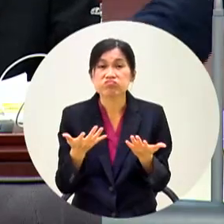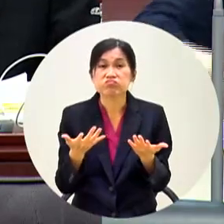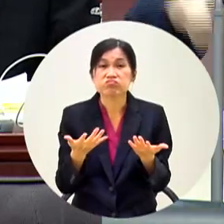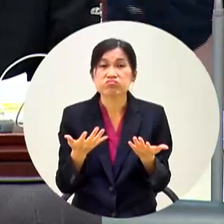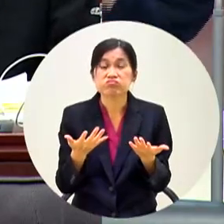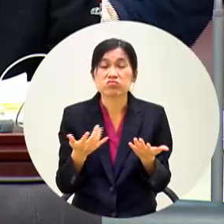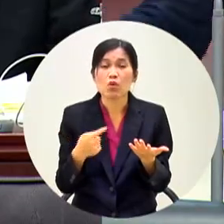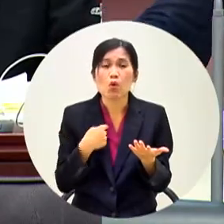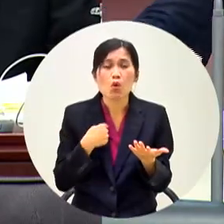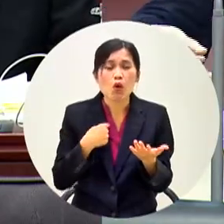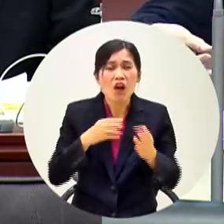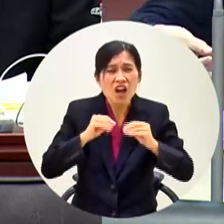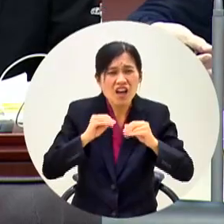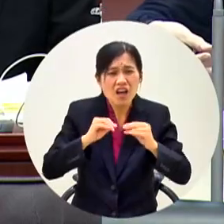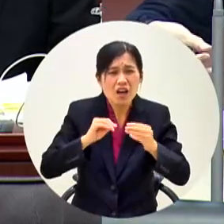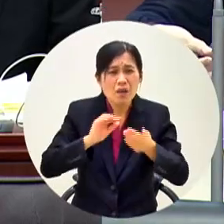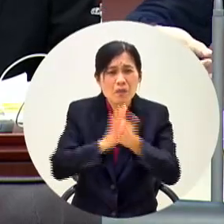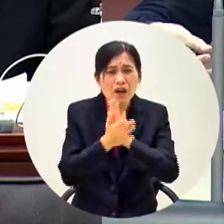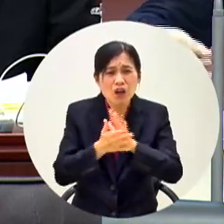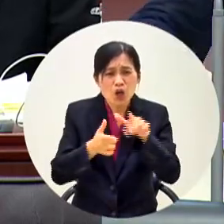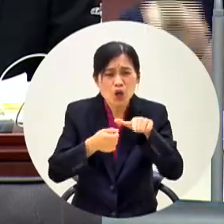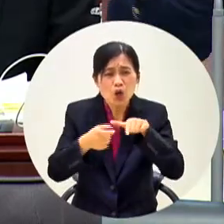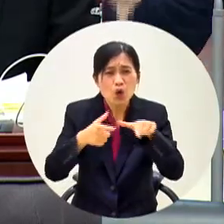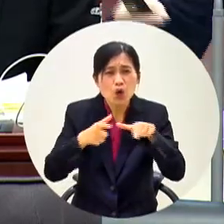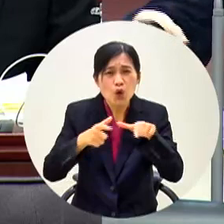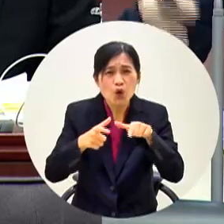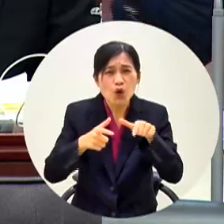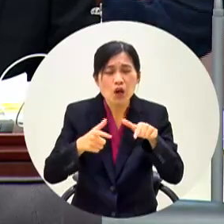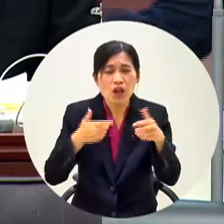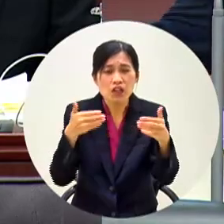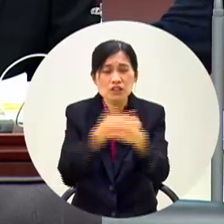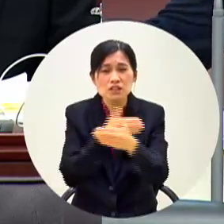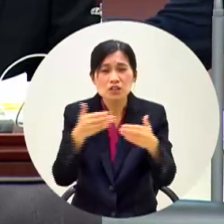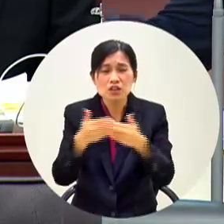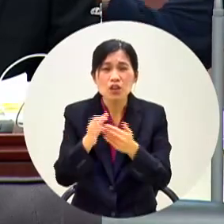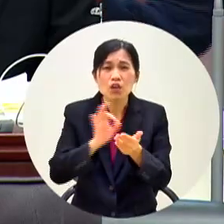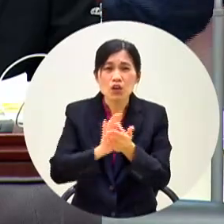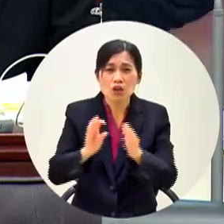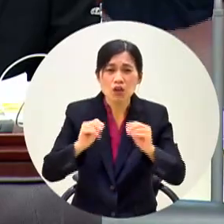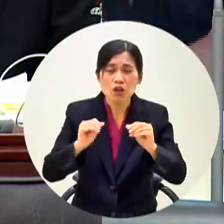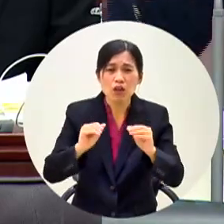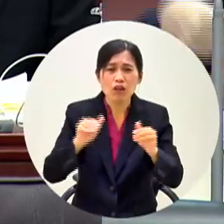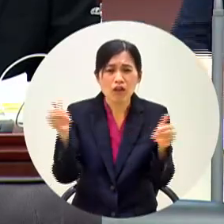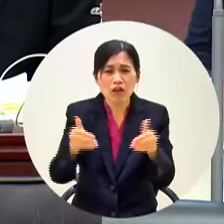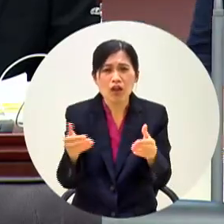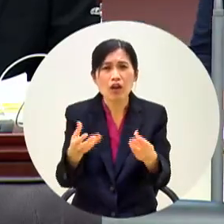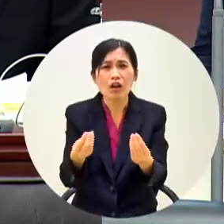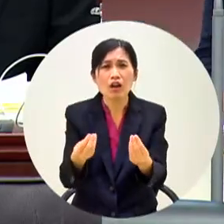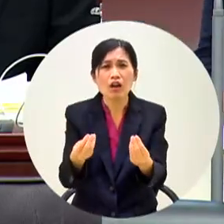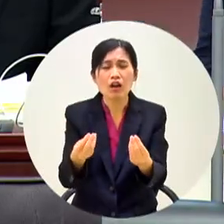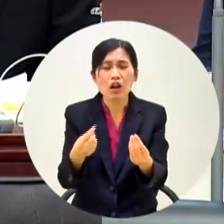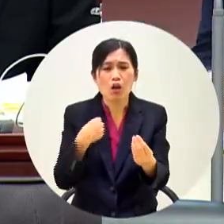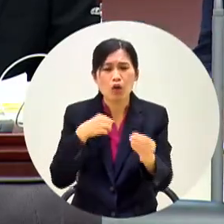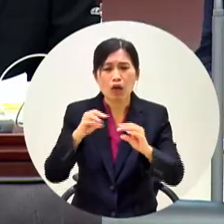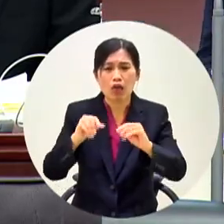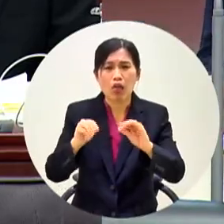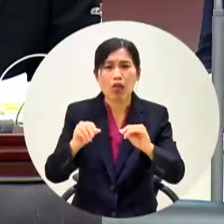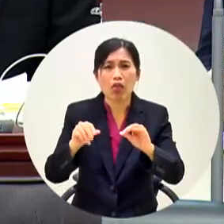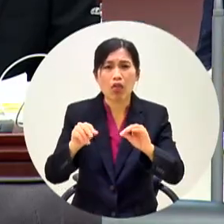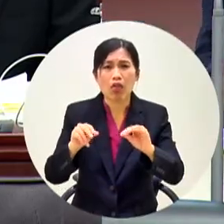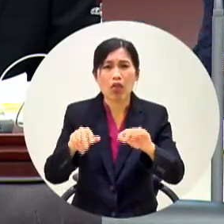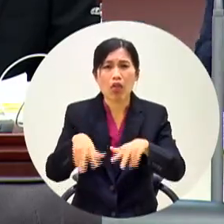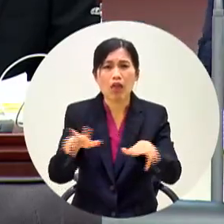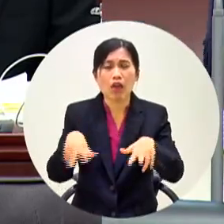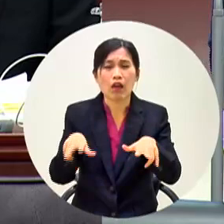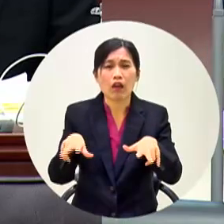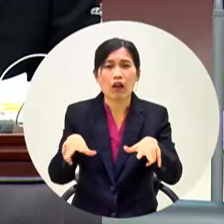公园，我的土地被划作交通用地，结果呢都没有开辟，我的土地就只能一直放在那边。 这样的